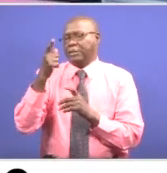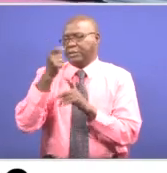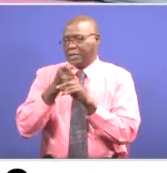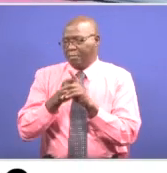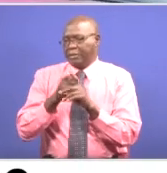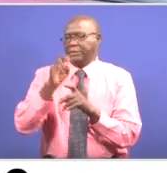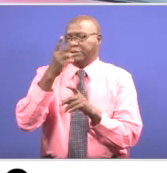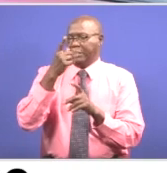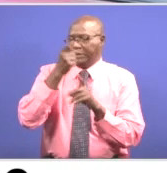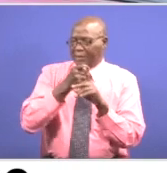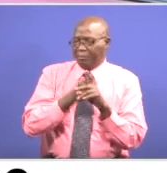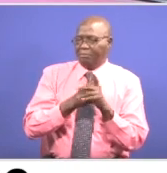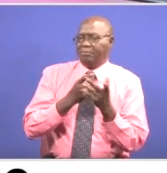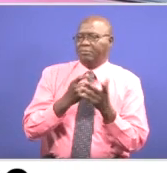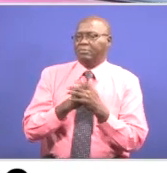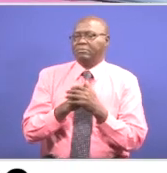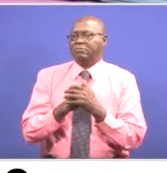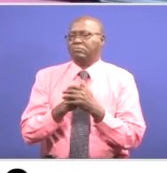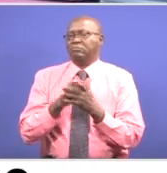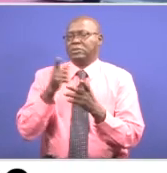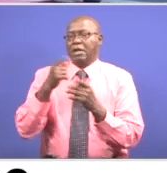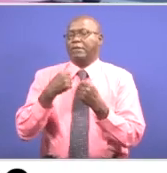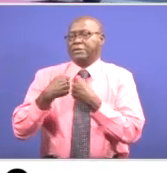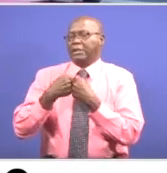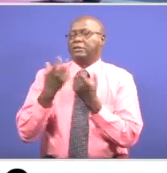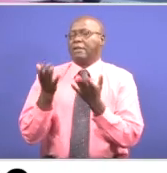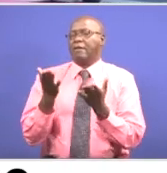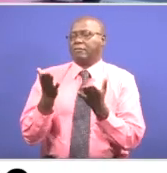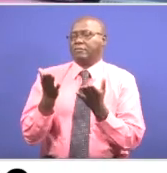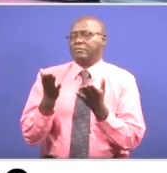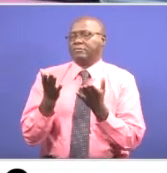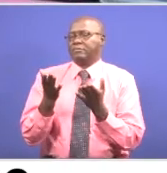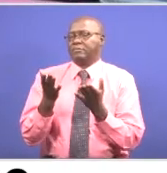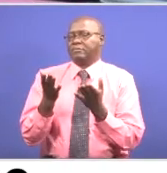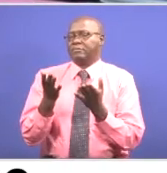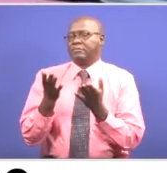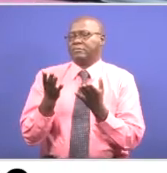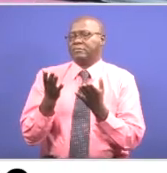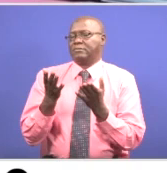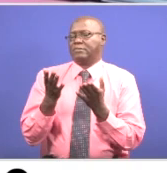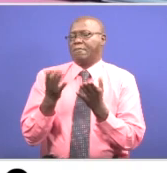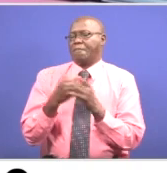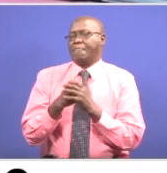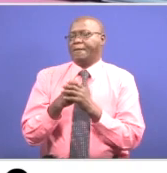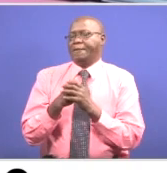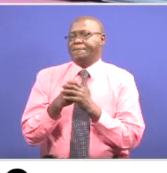pili, alikuwa na changamoto mingi sana, hasa wakati wa